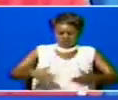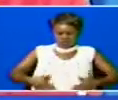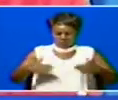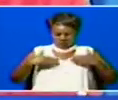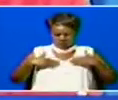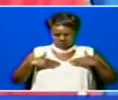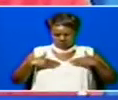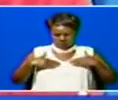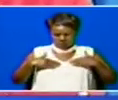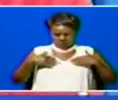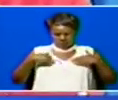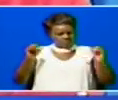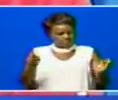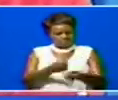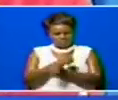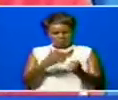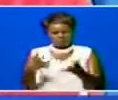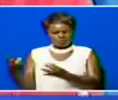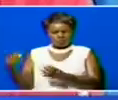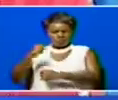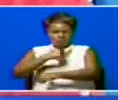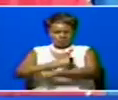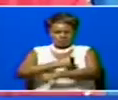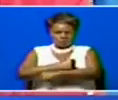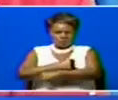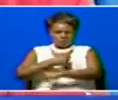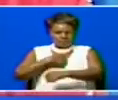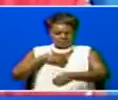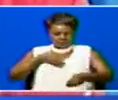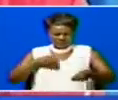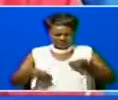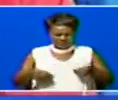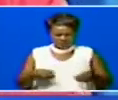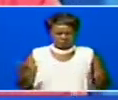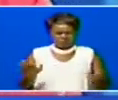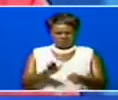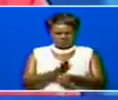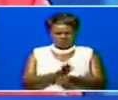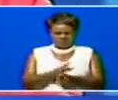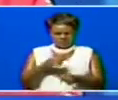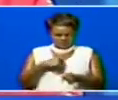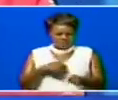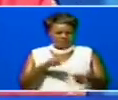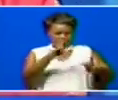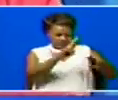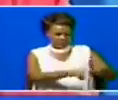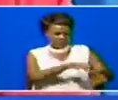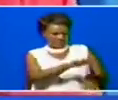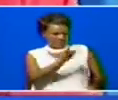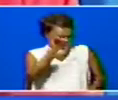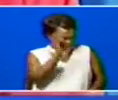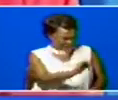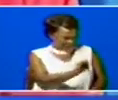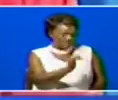Ambapo ilifanya sasa singeenda shule. Nikakuwa tu kilema kabisa. Mahali ningewekwa ndipo mama